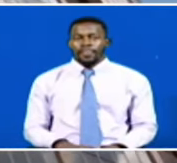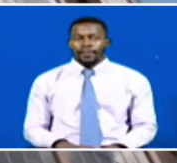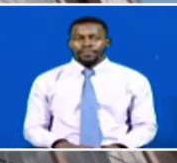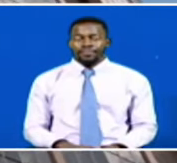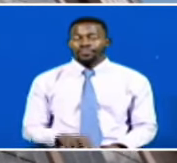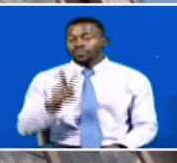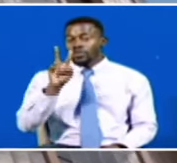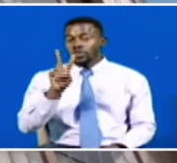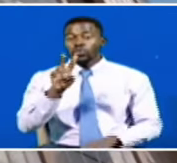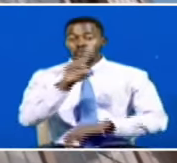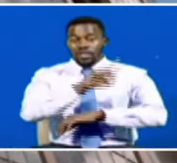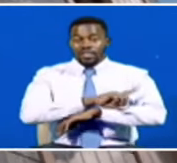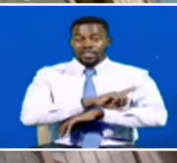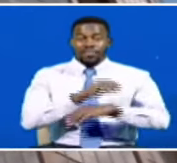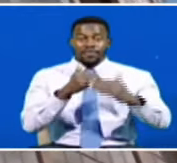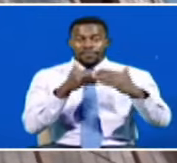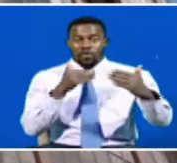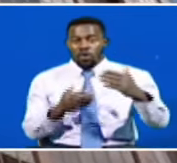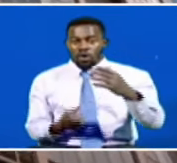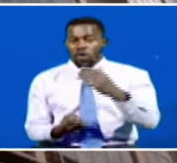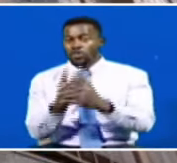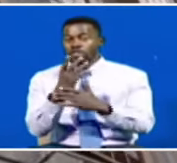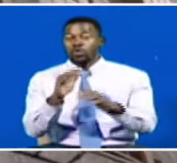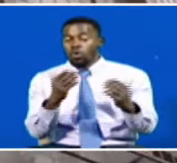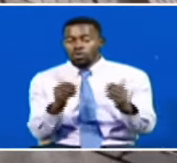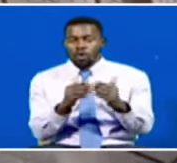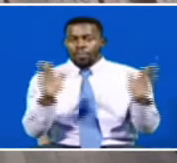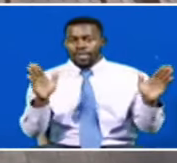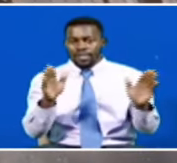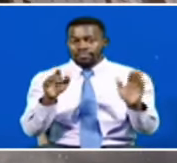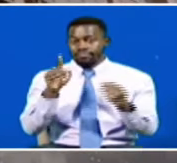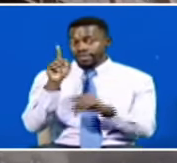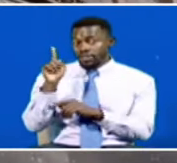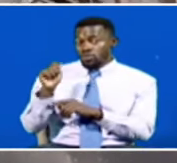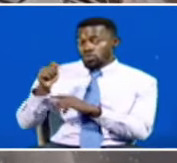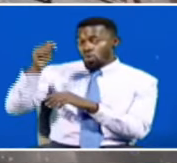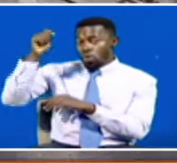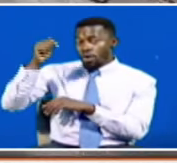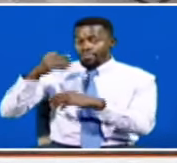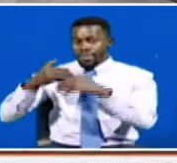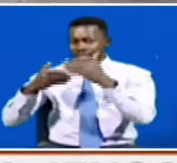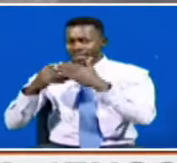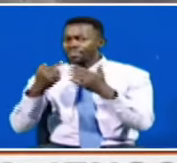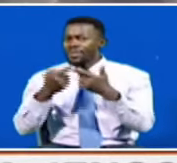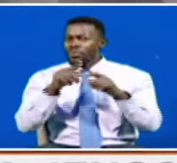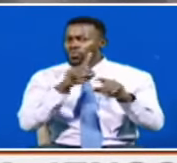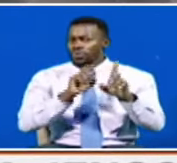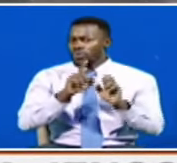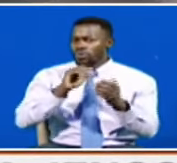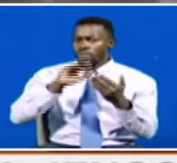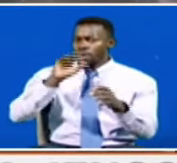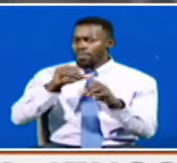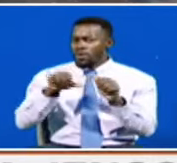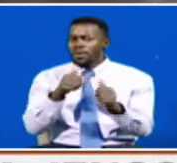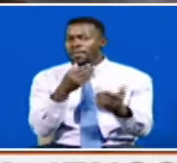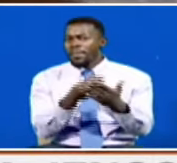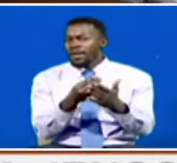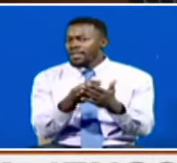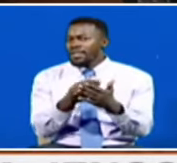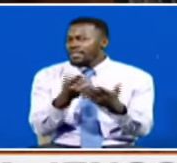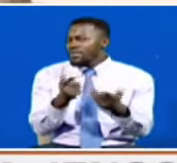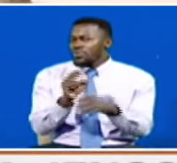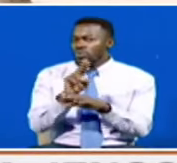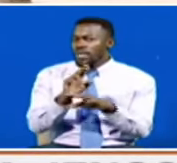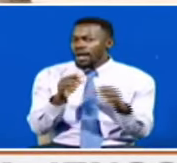Siku mbili tu kabla ufunguzi wake, maswali zaidi yameendelea kuibuliwa kuhusu fedha zilizotumika katika ujenzi wa jumba la Bunge